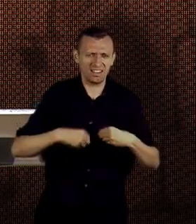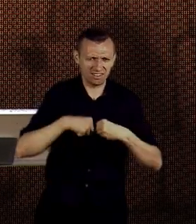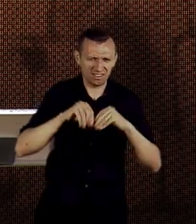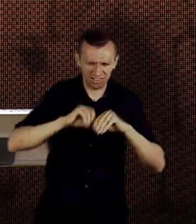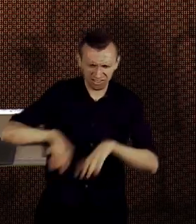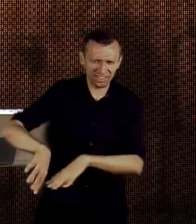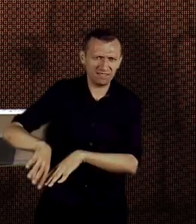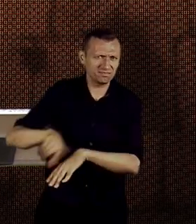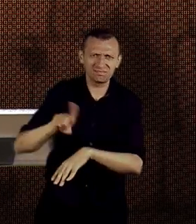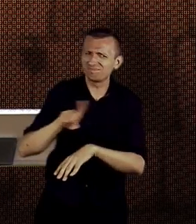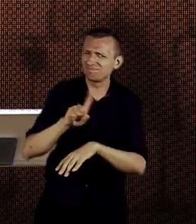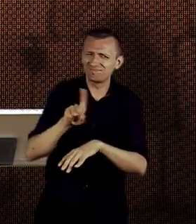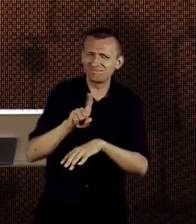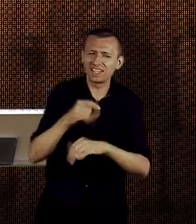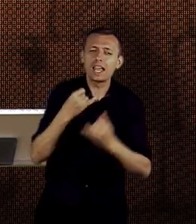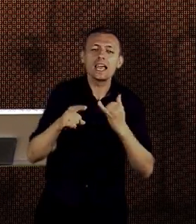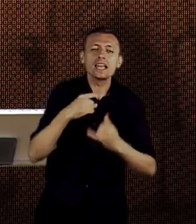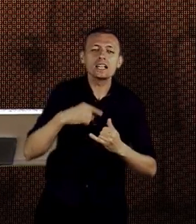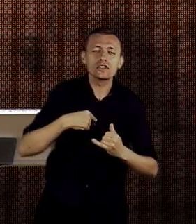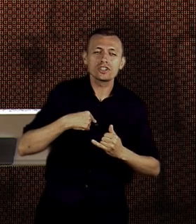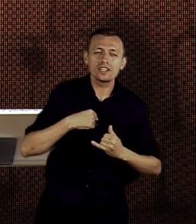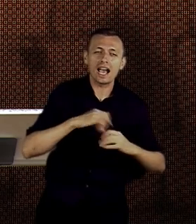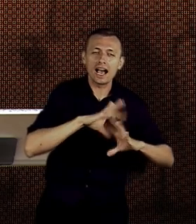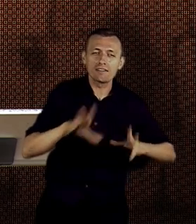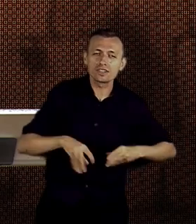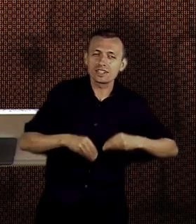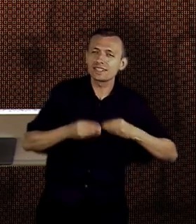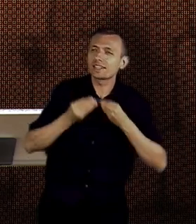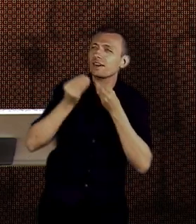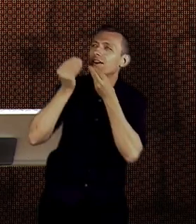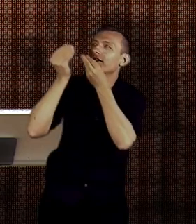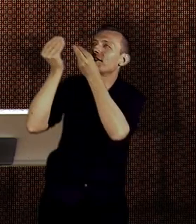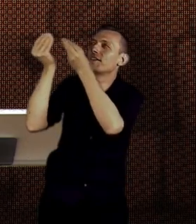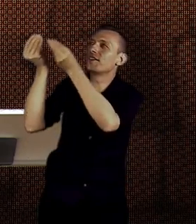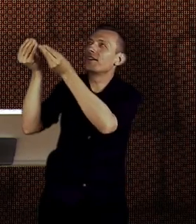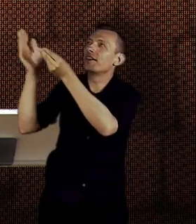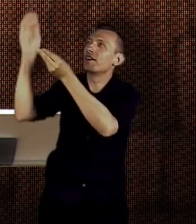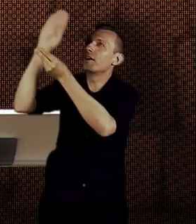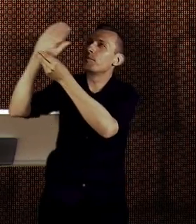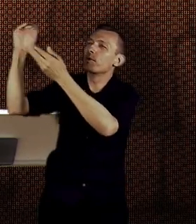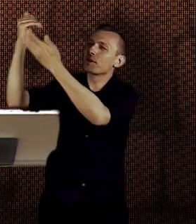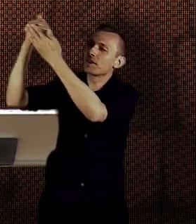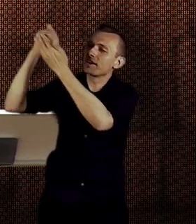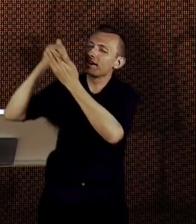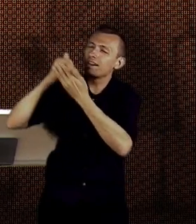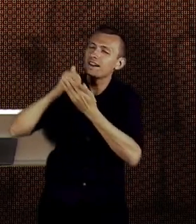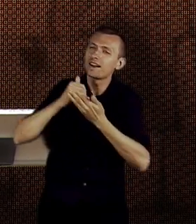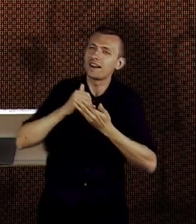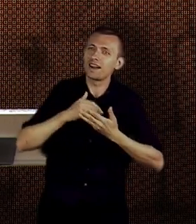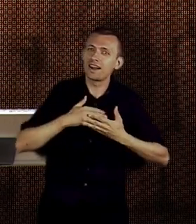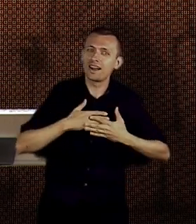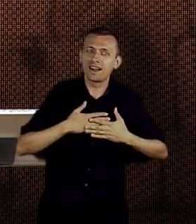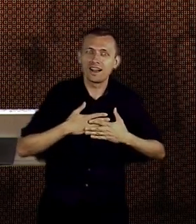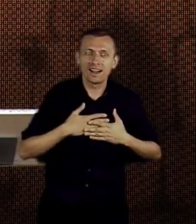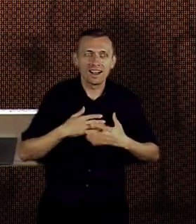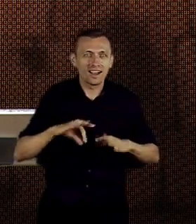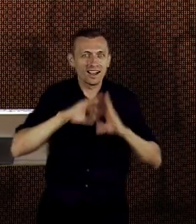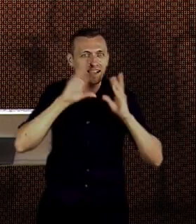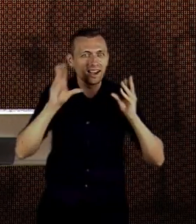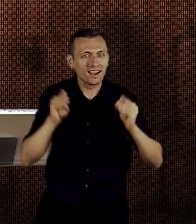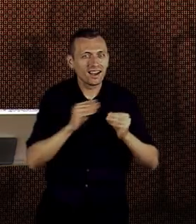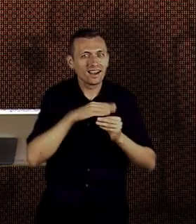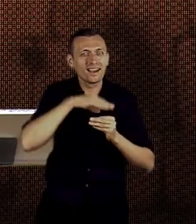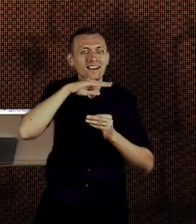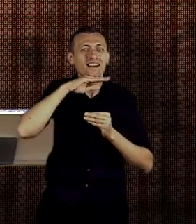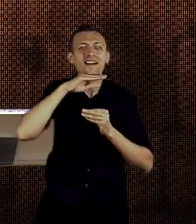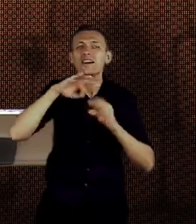z drugiej strony pokazuje nam nasze serce, stawiając nas w sytuacjach, w których